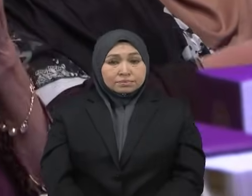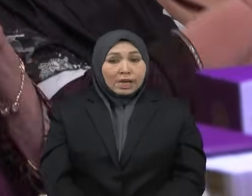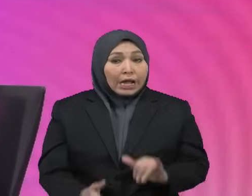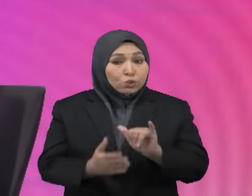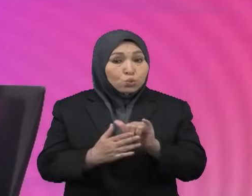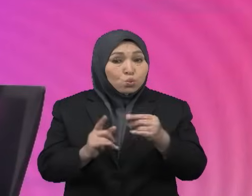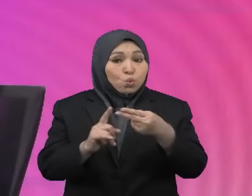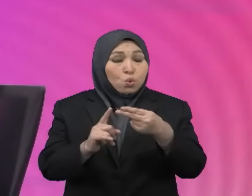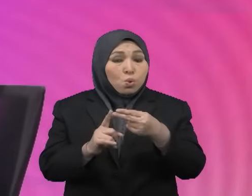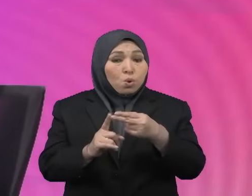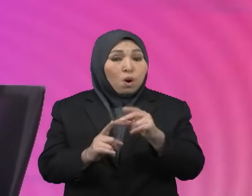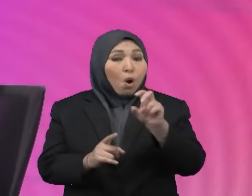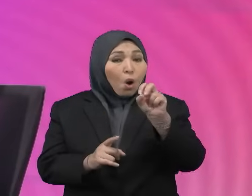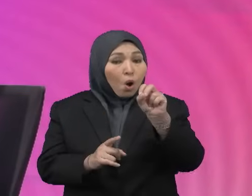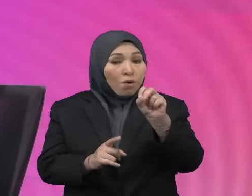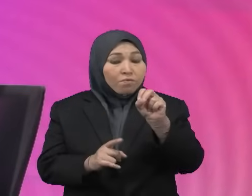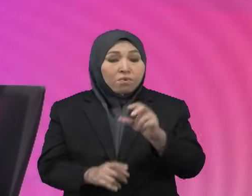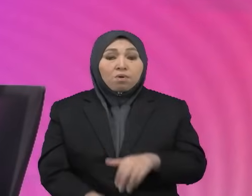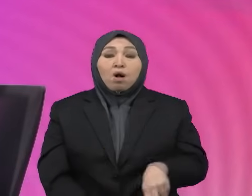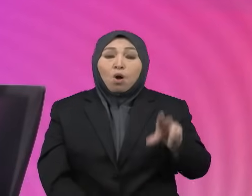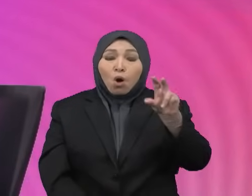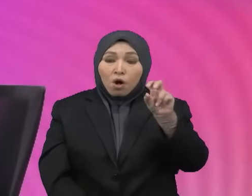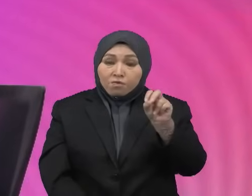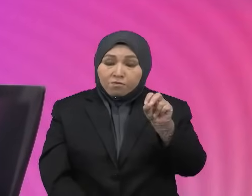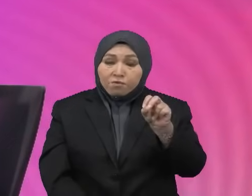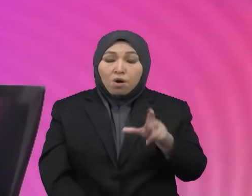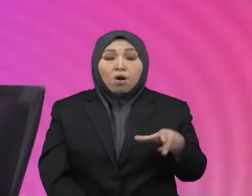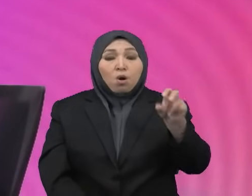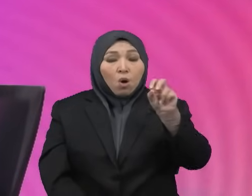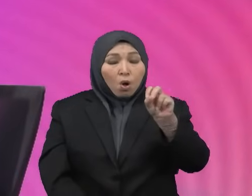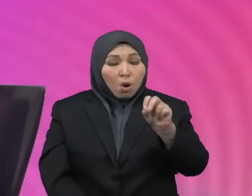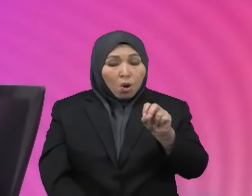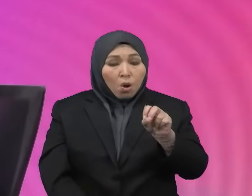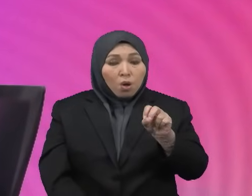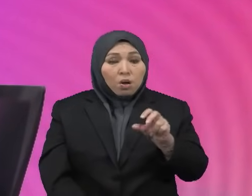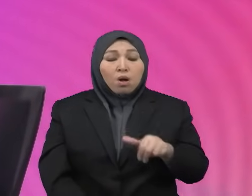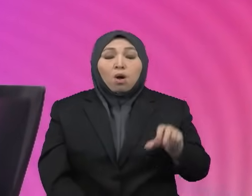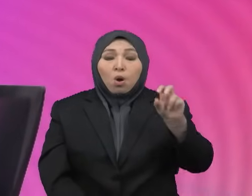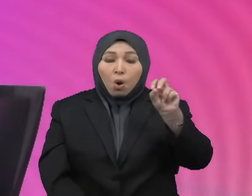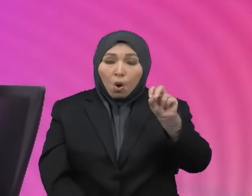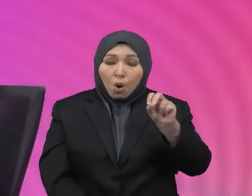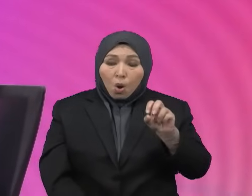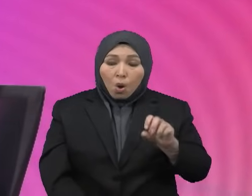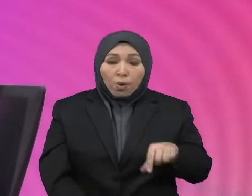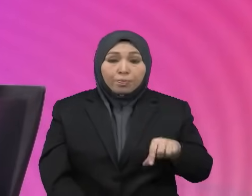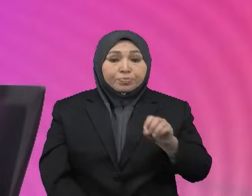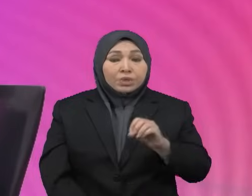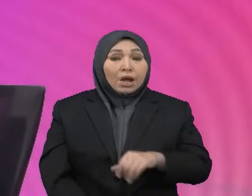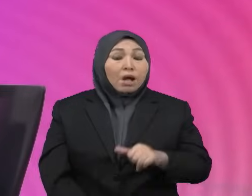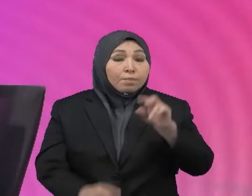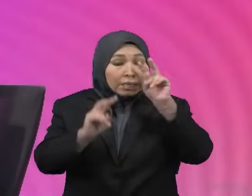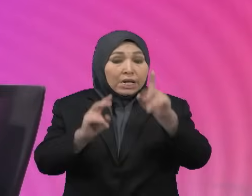Huruf qaf. Itu sebut qa. Qa. Qa. Qa. Nonton di studio.